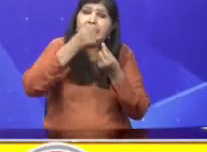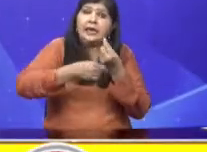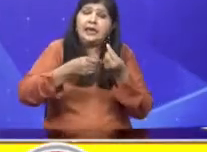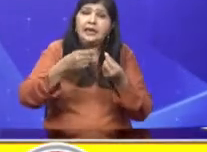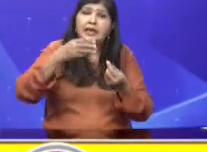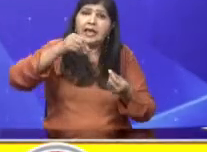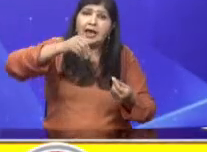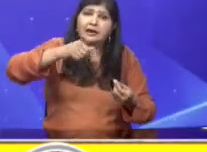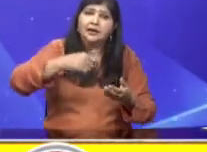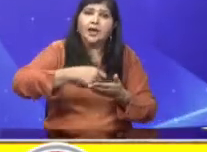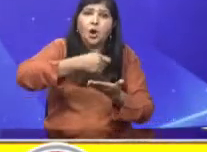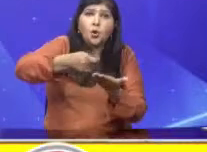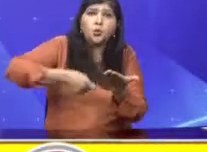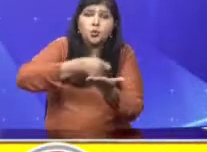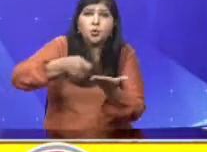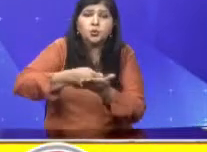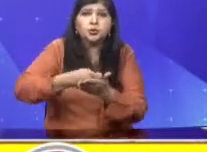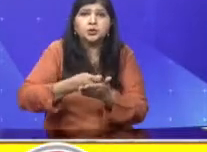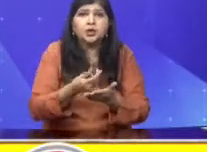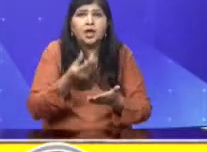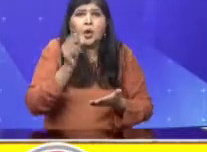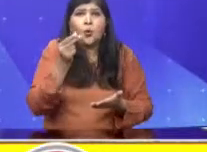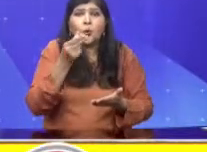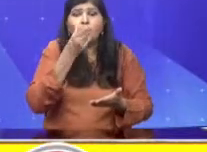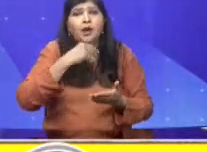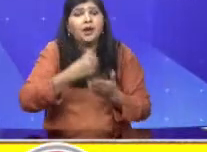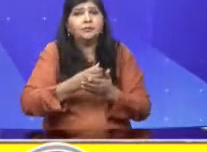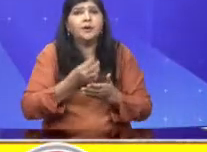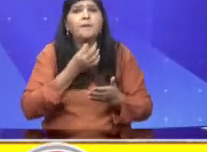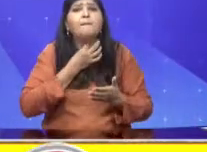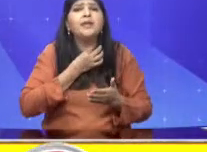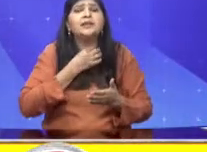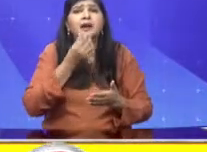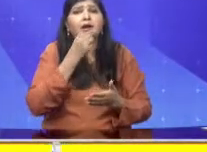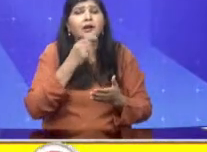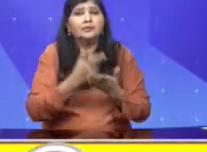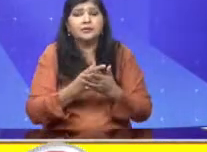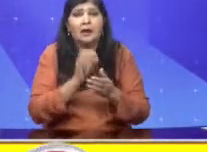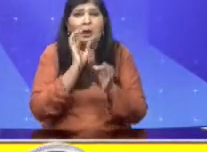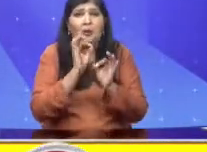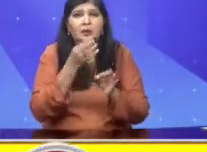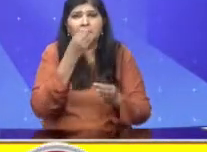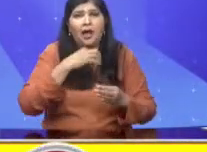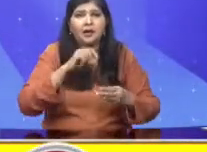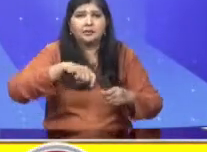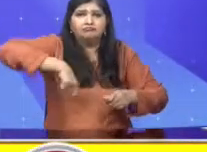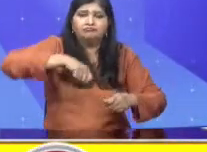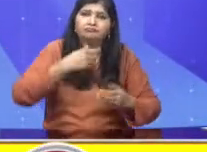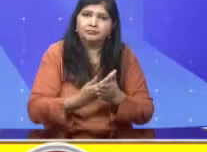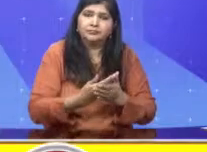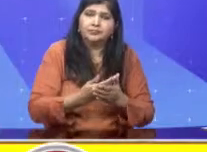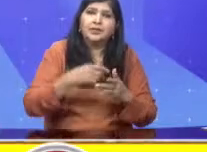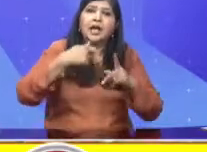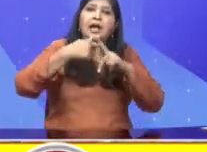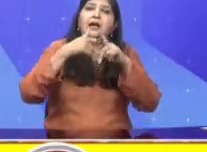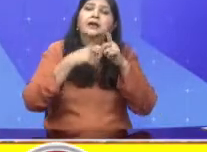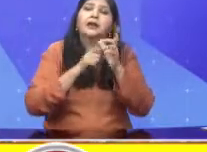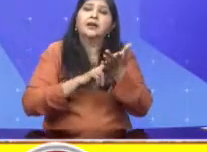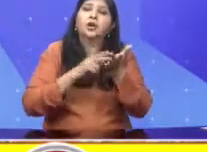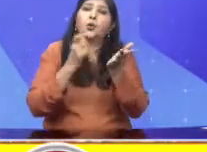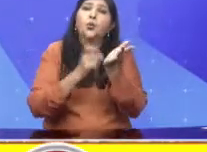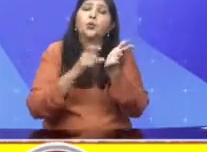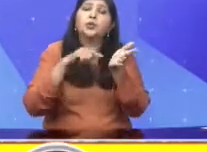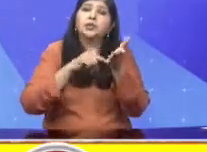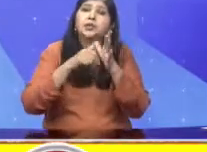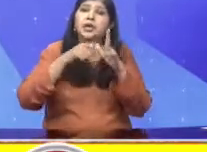डोसा और गुलाब जामुन जैसे स्वाधिष्ट बेंजन भी बन रहे हैं। करना टक के उत्तर कंड़ और